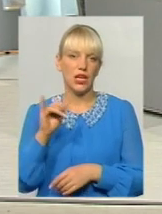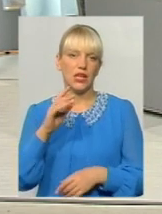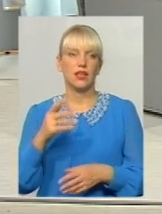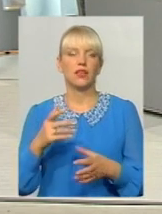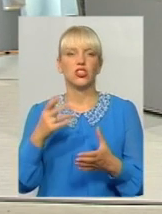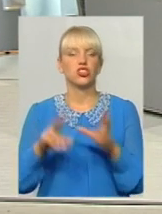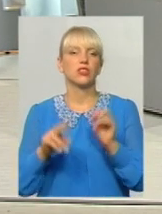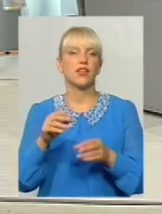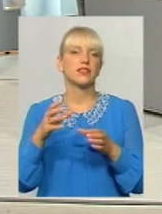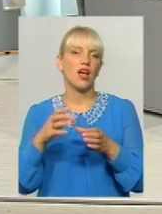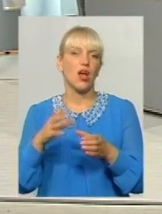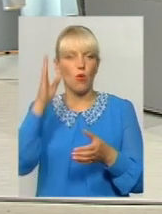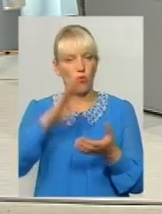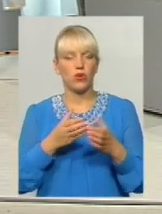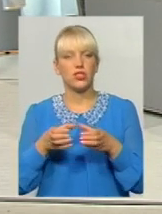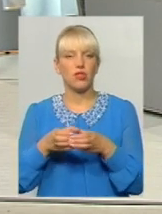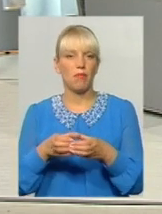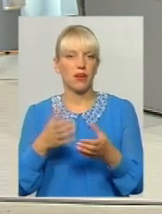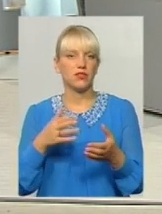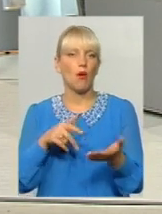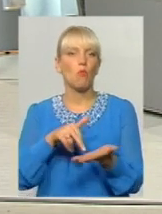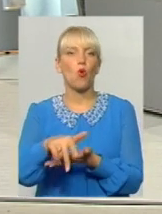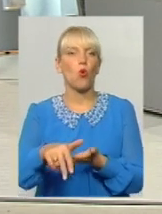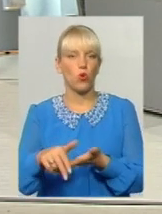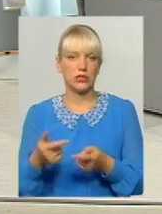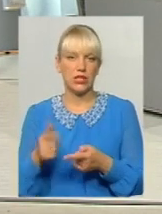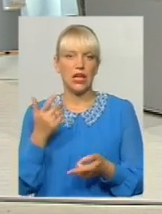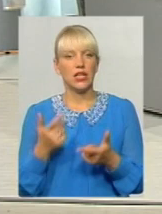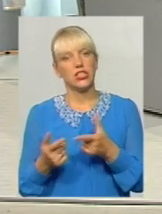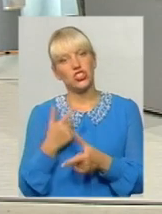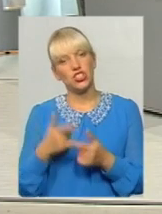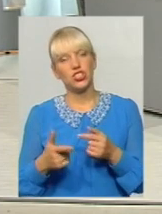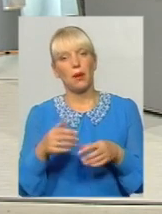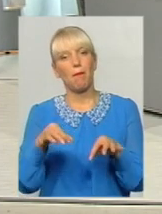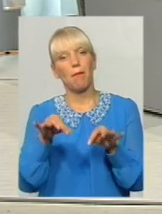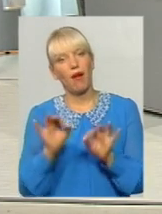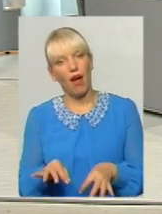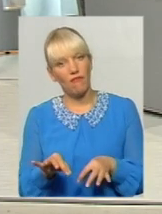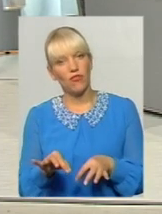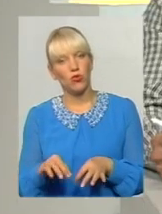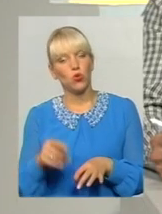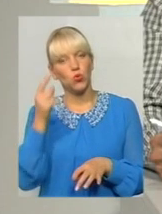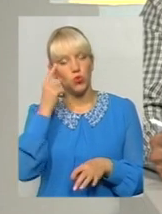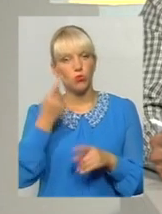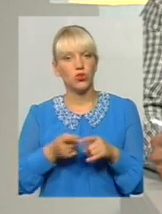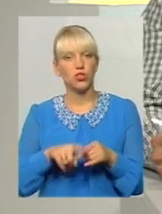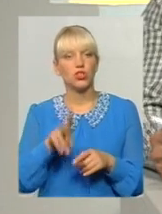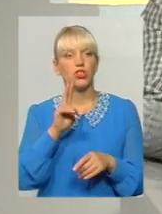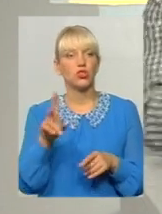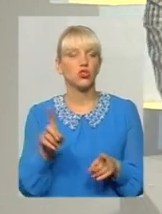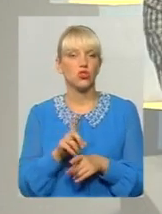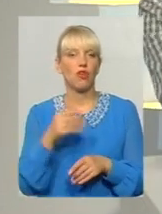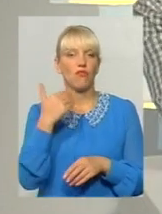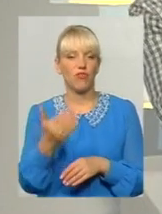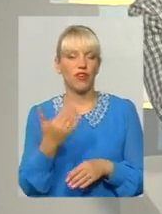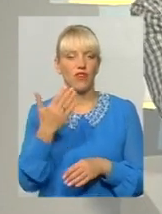вже проходить. Тобто, в мене запитання до вас все ж таки, чи правду думають ті, хто говорить, що ви, все ж